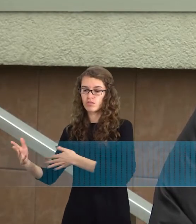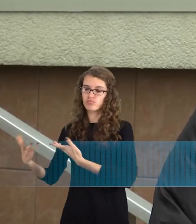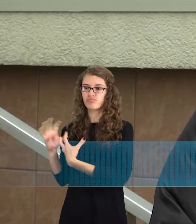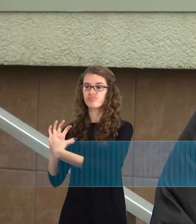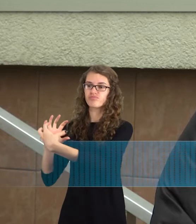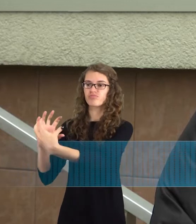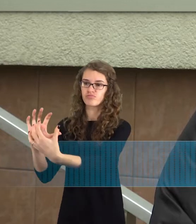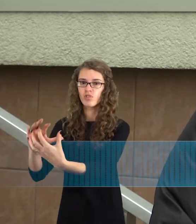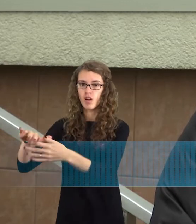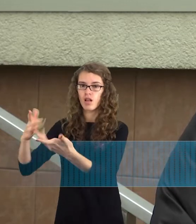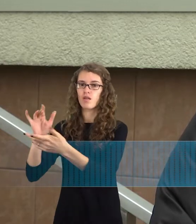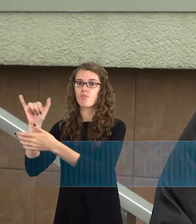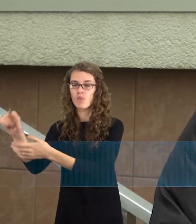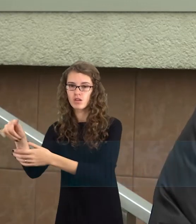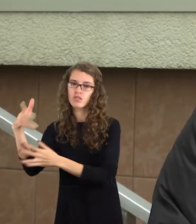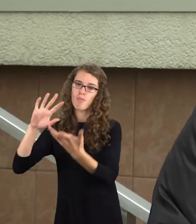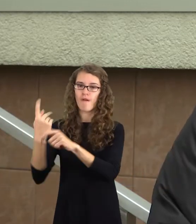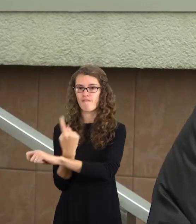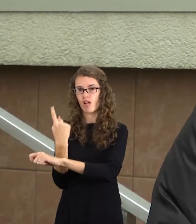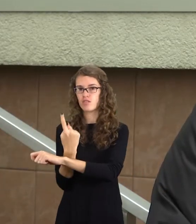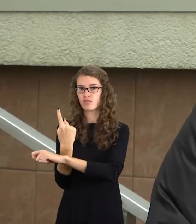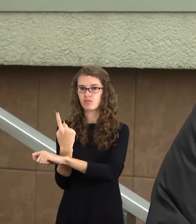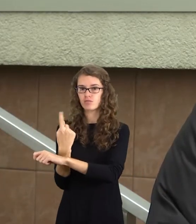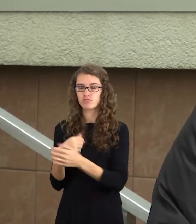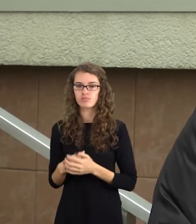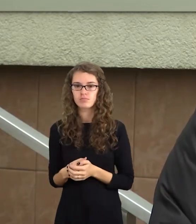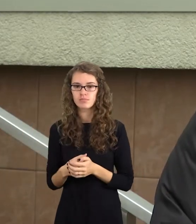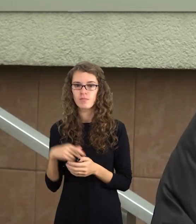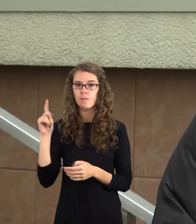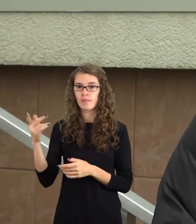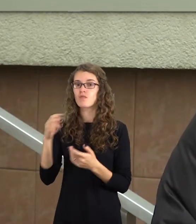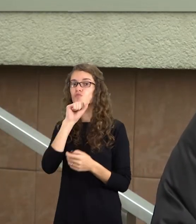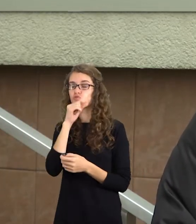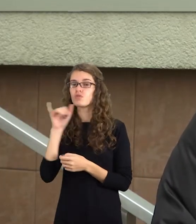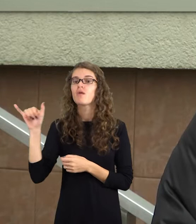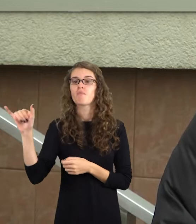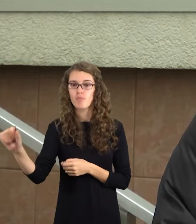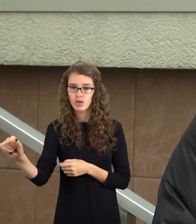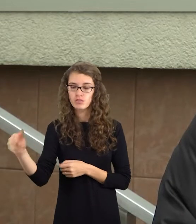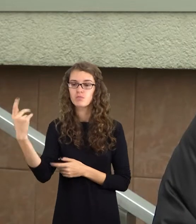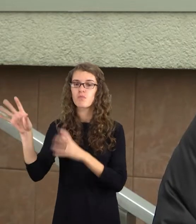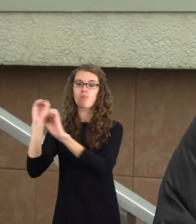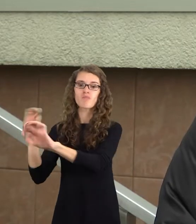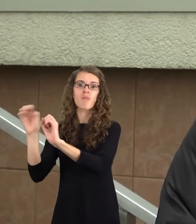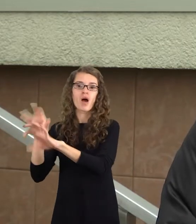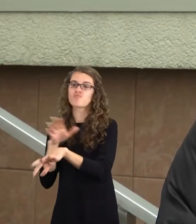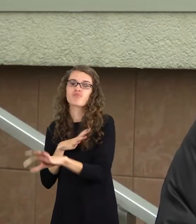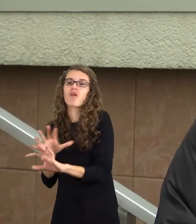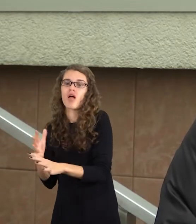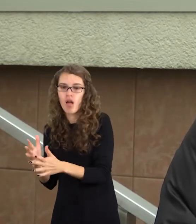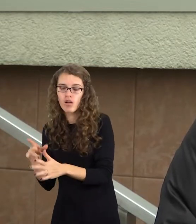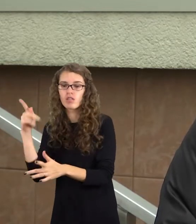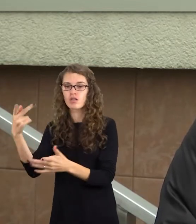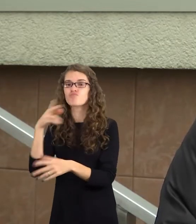valandą laiko. Tai tada vaikai grįžę į Kelmės miestą pas giminės, juos informavo apie įvykį